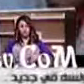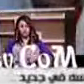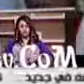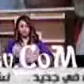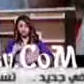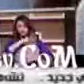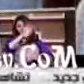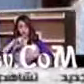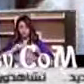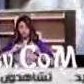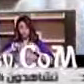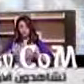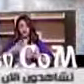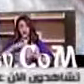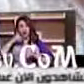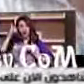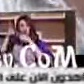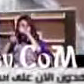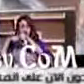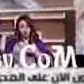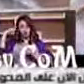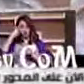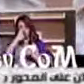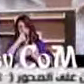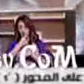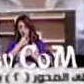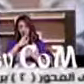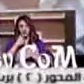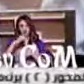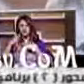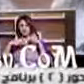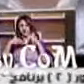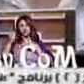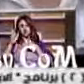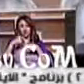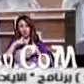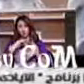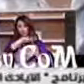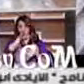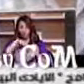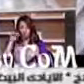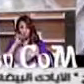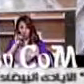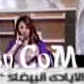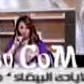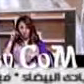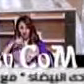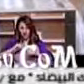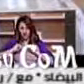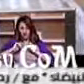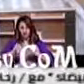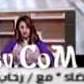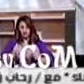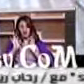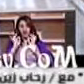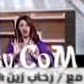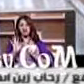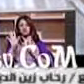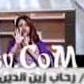ننزل من اجل الدكتور محمد مرسي ولا الاخوان ولا الجامعات الاسلاميه ولا لاي حاجه احنا نزلنا اليوم من اجل تاييد